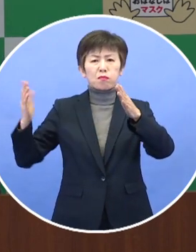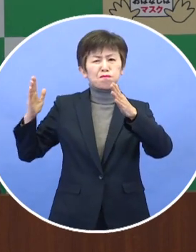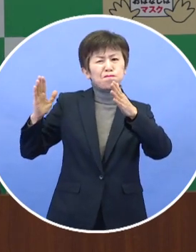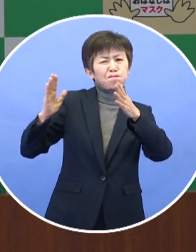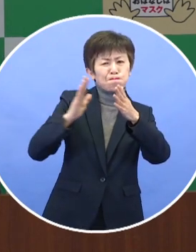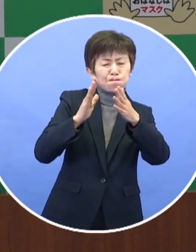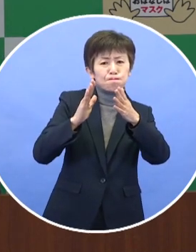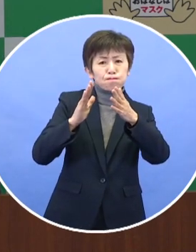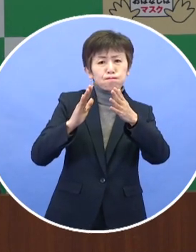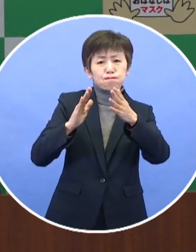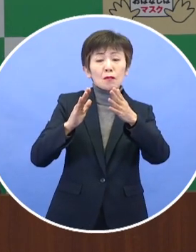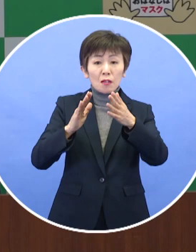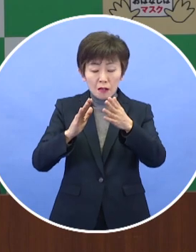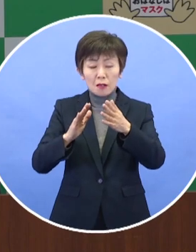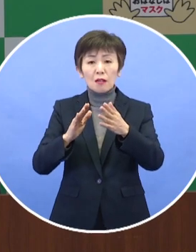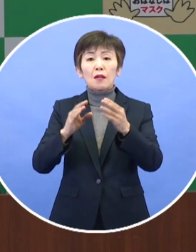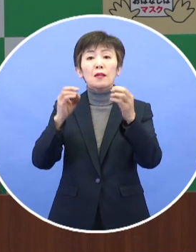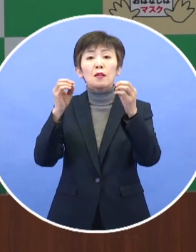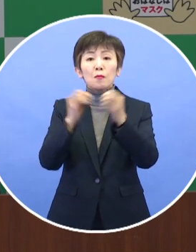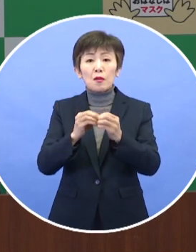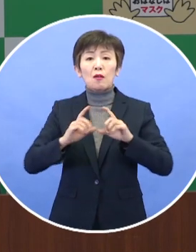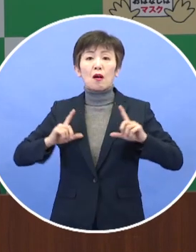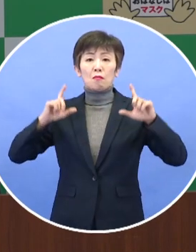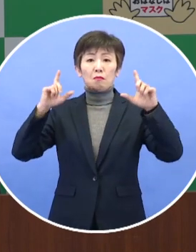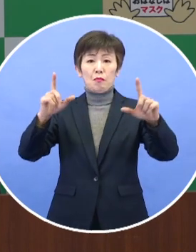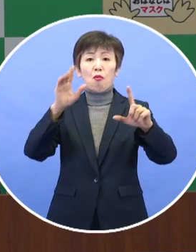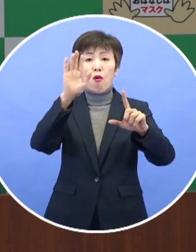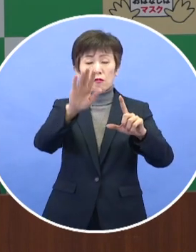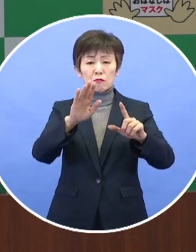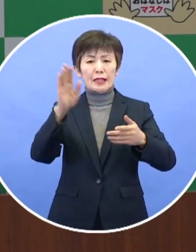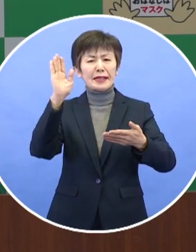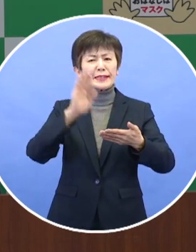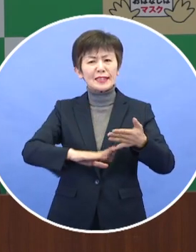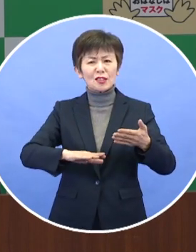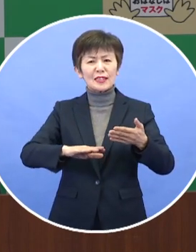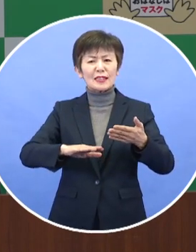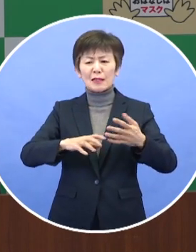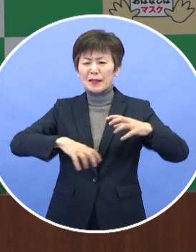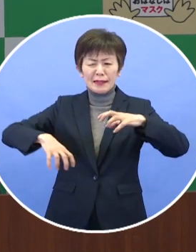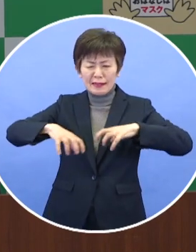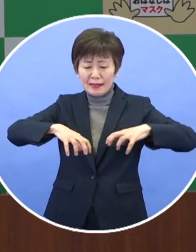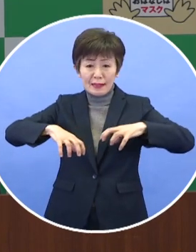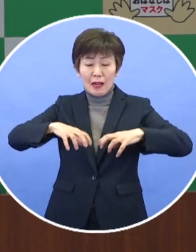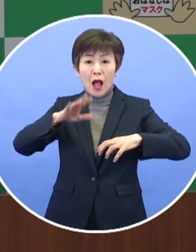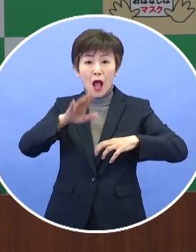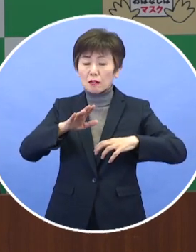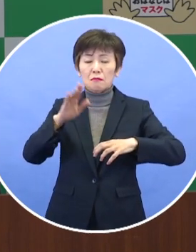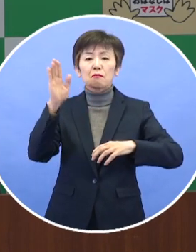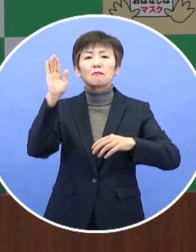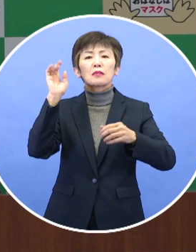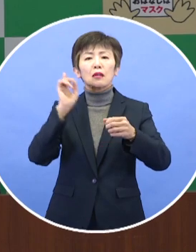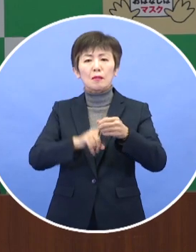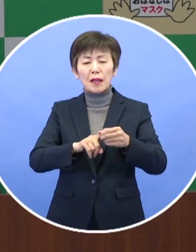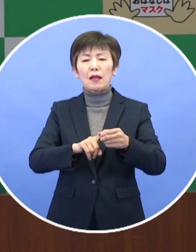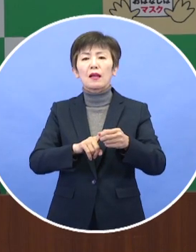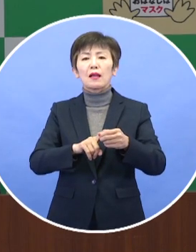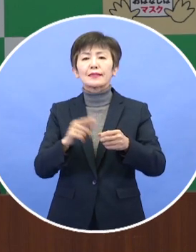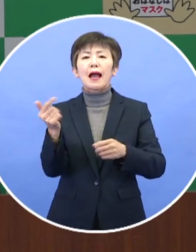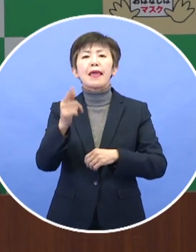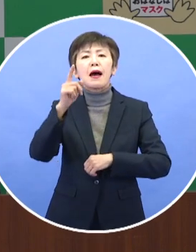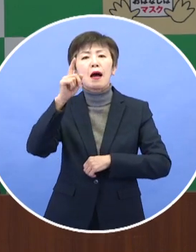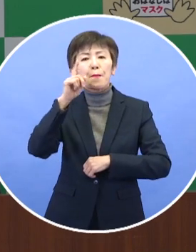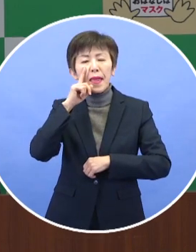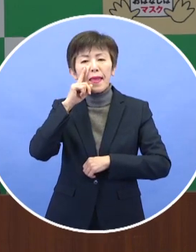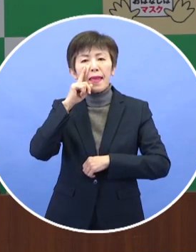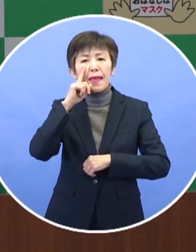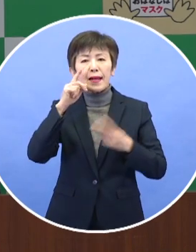ましても業務の引き継ぎなんかの余裕が出てきますので、バタバタしないで済む、残業しないで済むということになりますので、大体